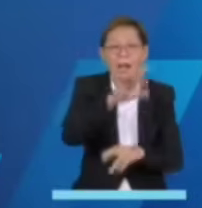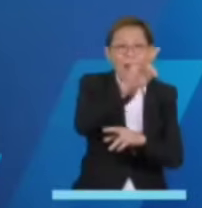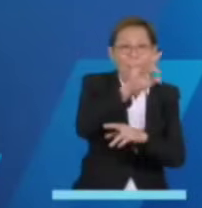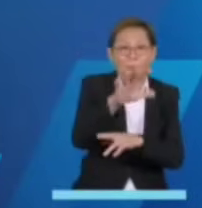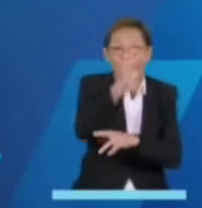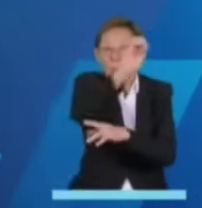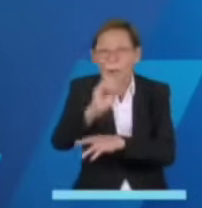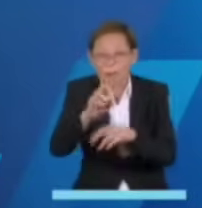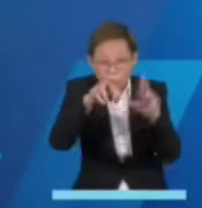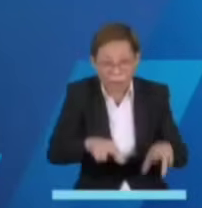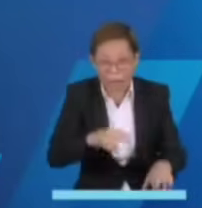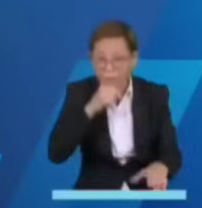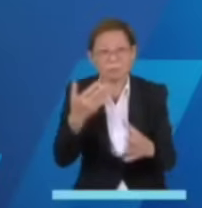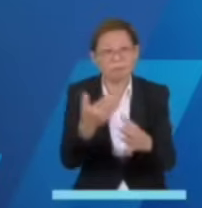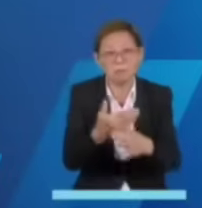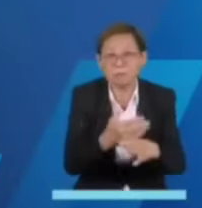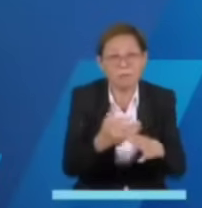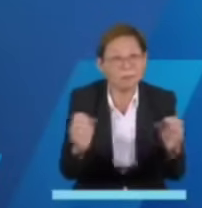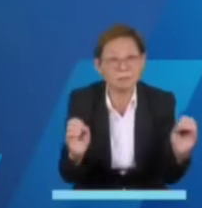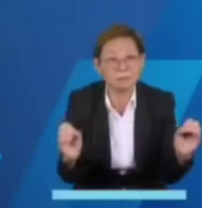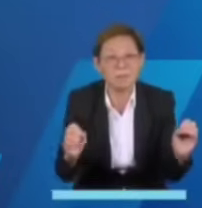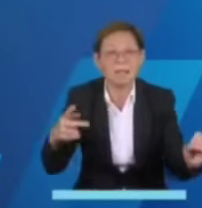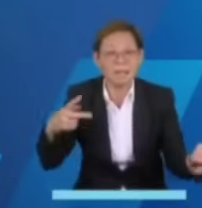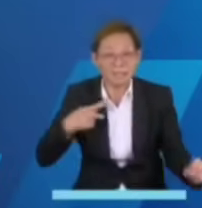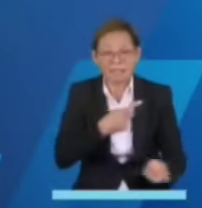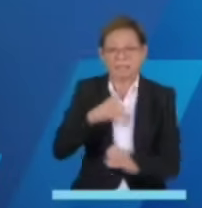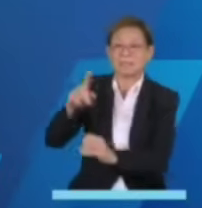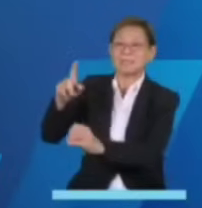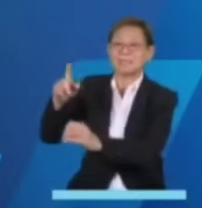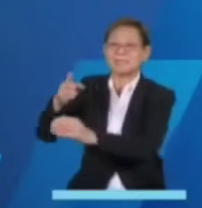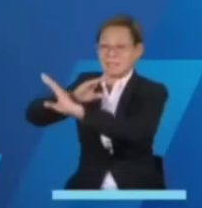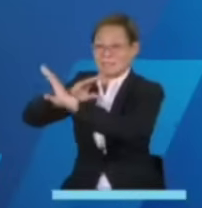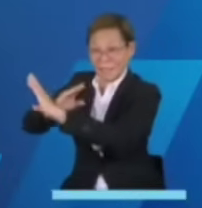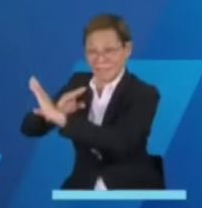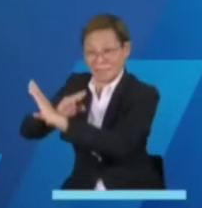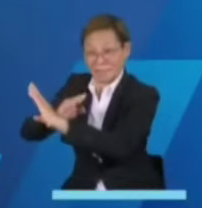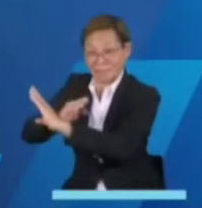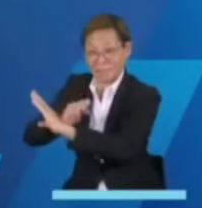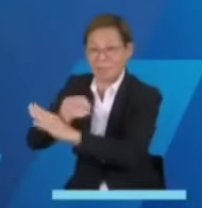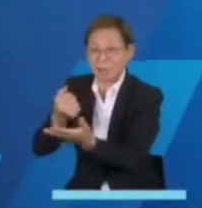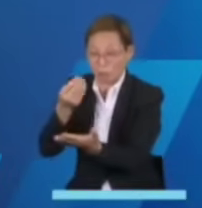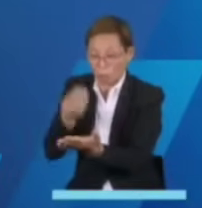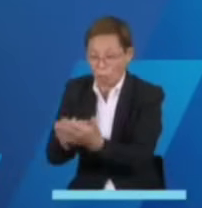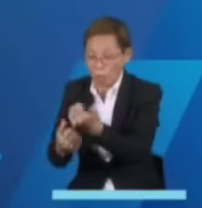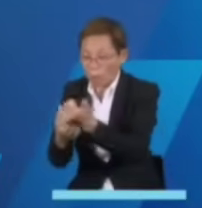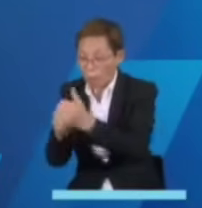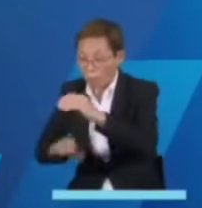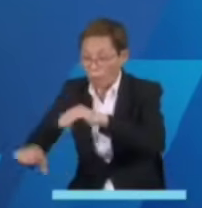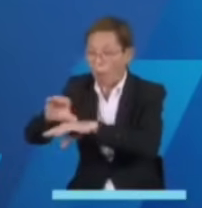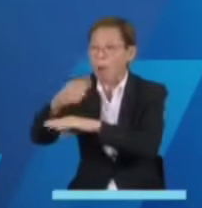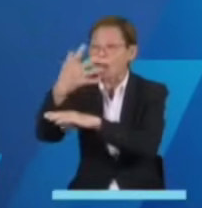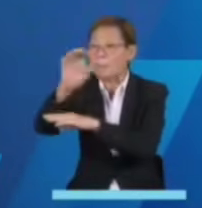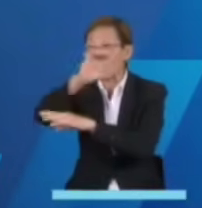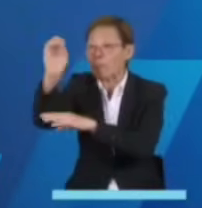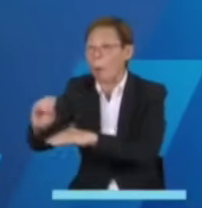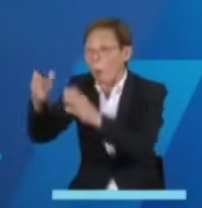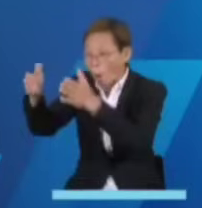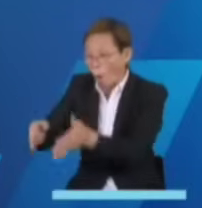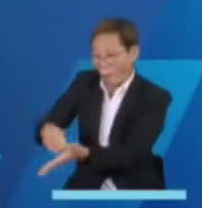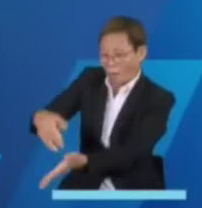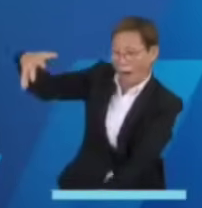85% tidak terjejas. Yang kita tarik subsidi itu kepada 15% maha